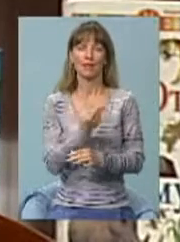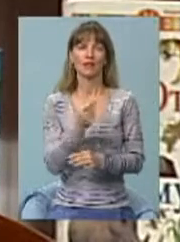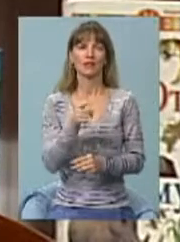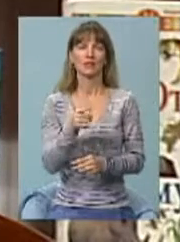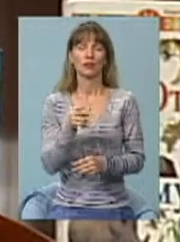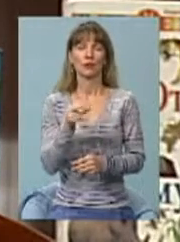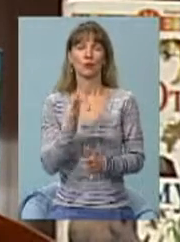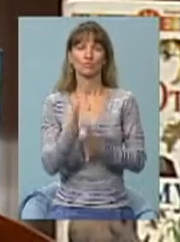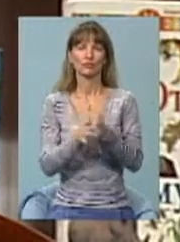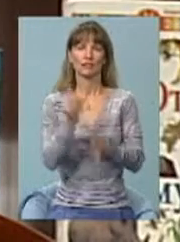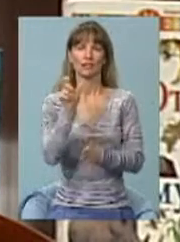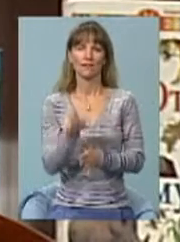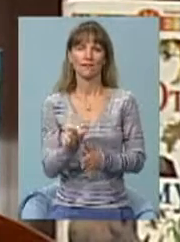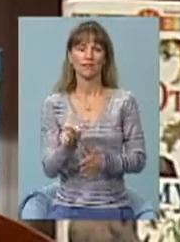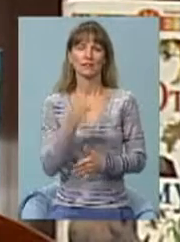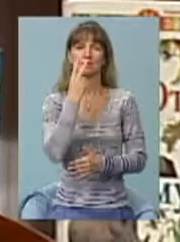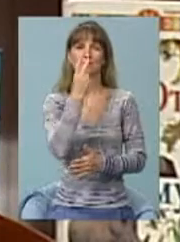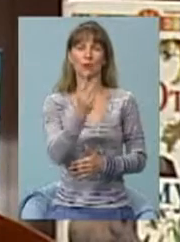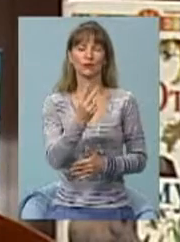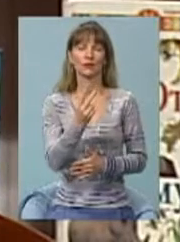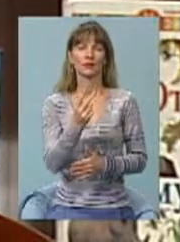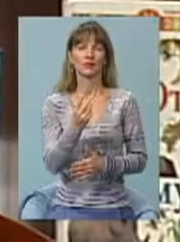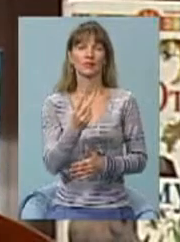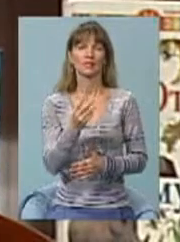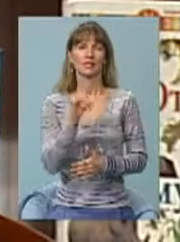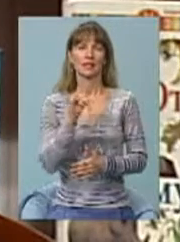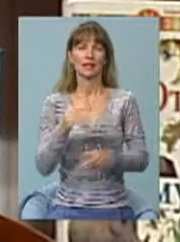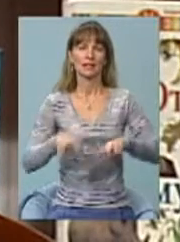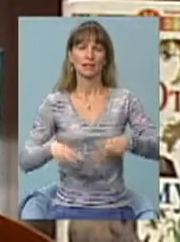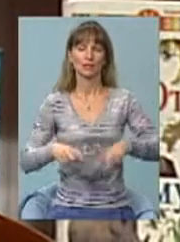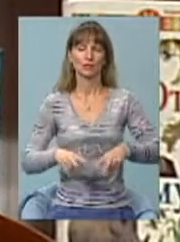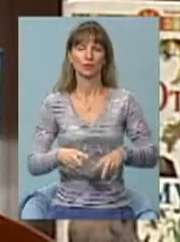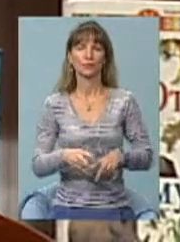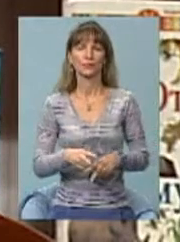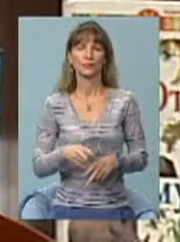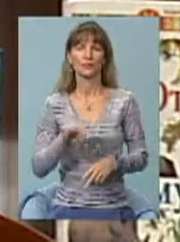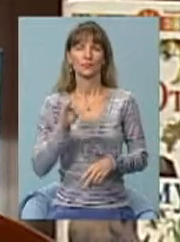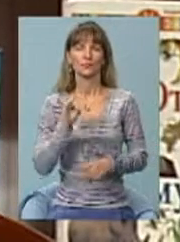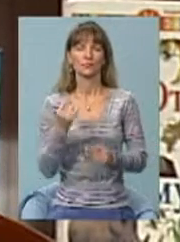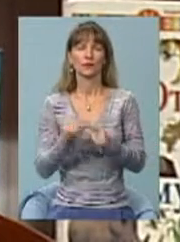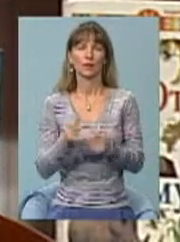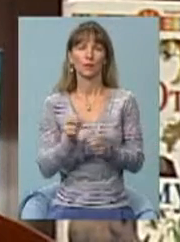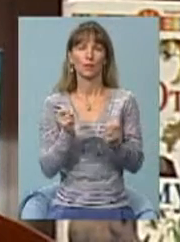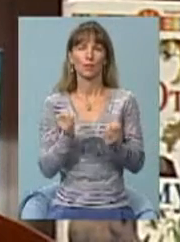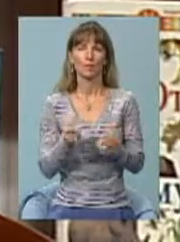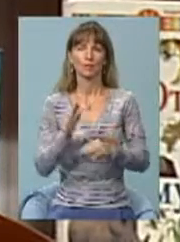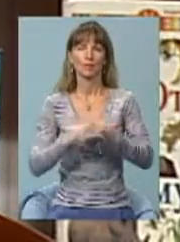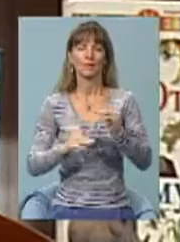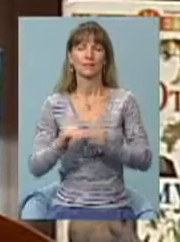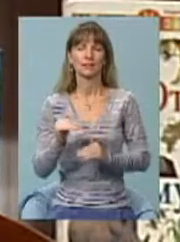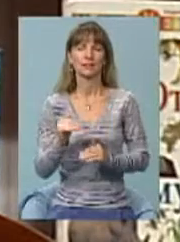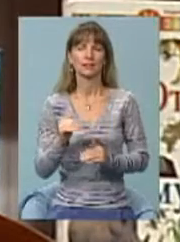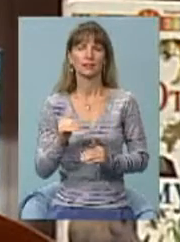они по жестам человека смотрят, наблюдают за ним и как бы танцуют. Но это очень опасная профессия, то